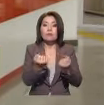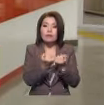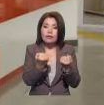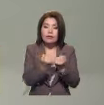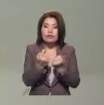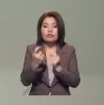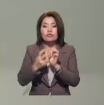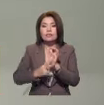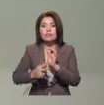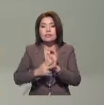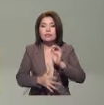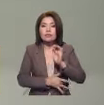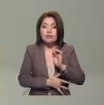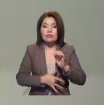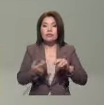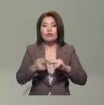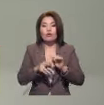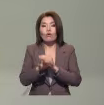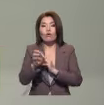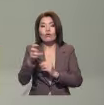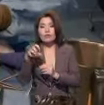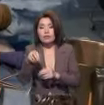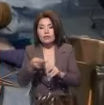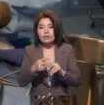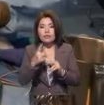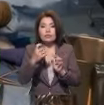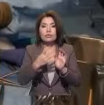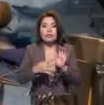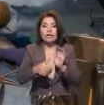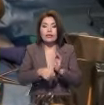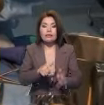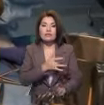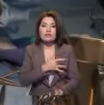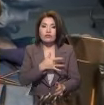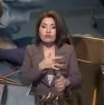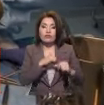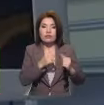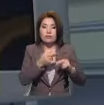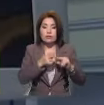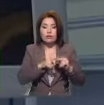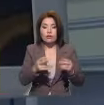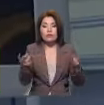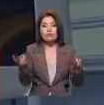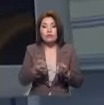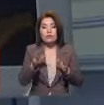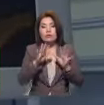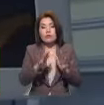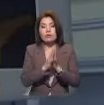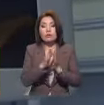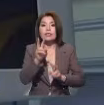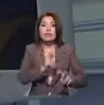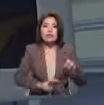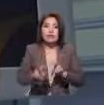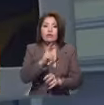178-і бауырға, 16-сы өкпеге және 146-сы жүрекке мұқтаж. Бәрінің тілегі бір. Олар тек донордың